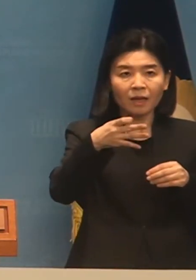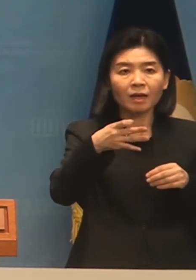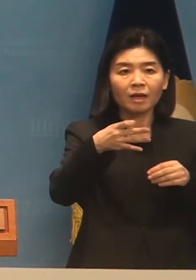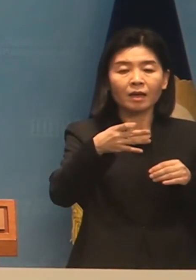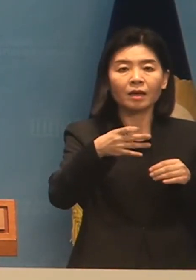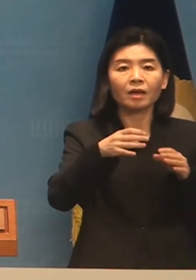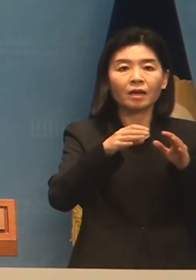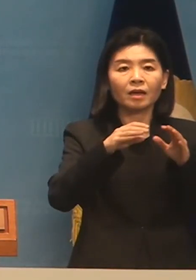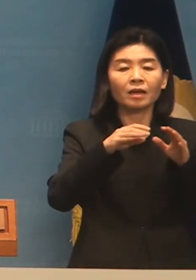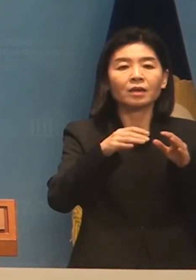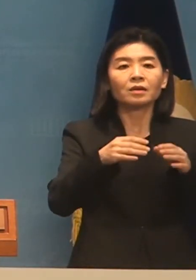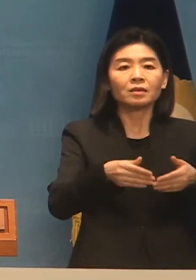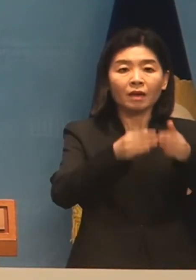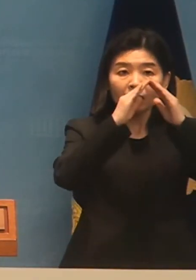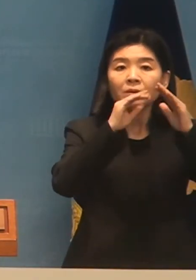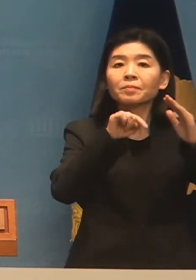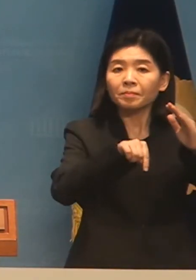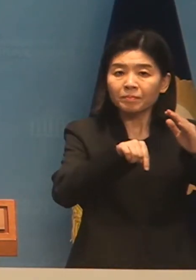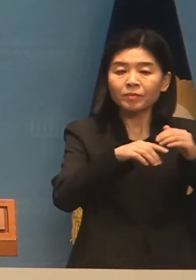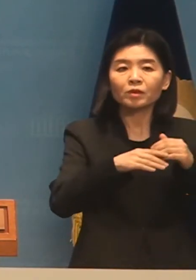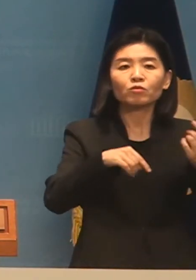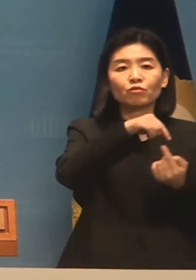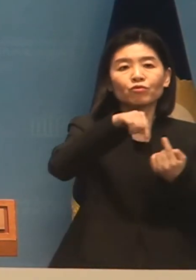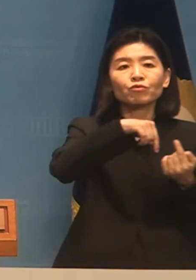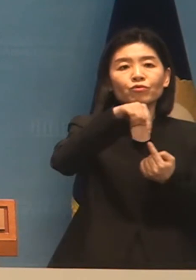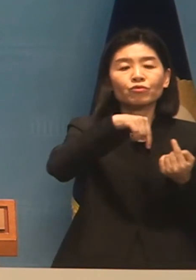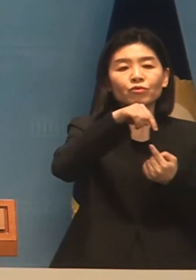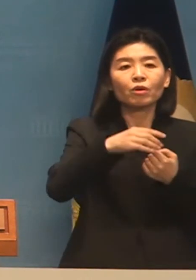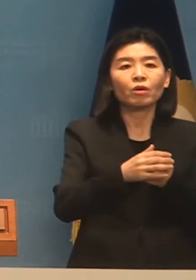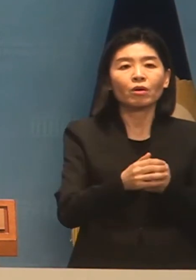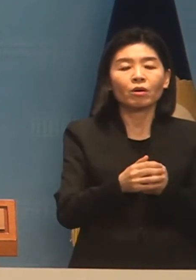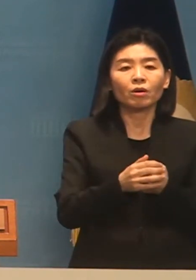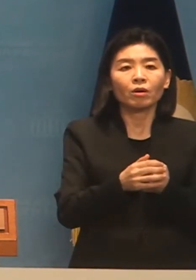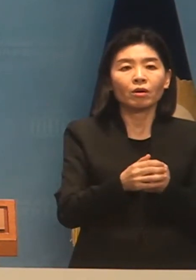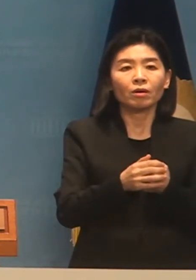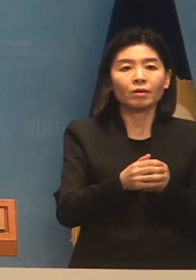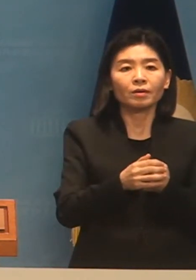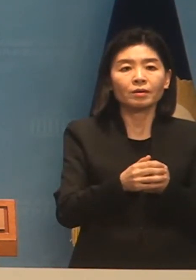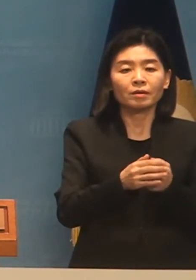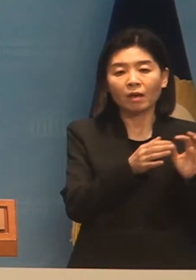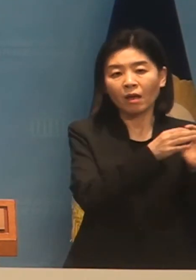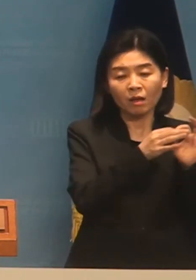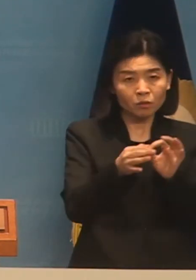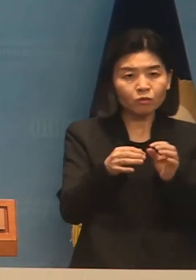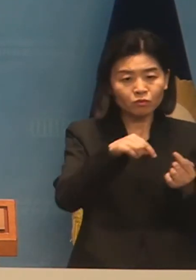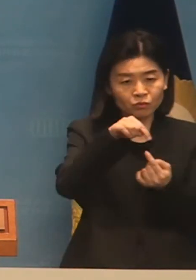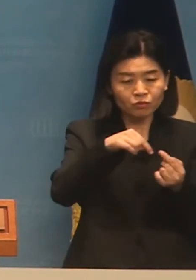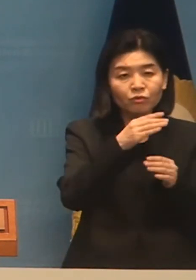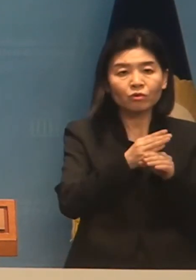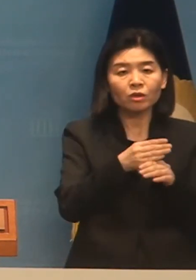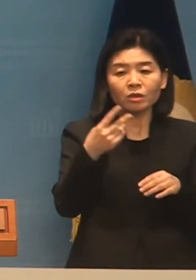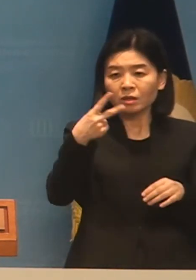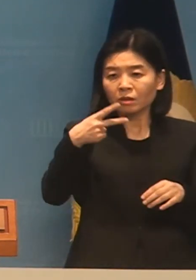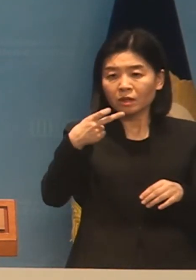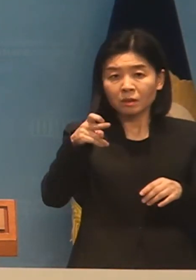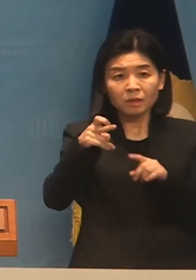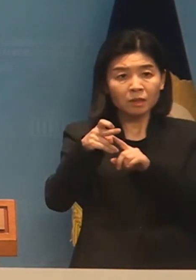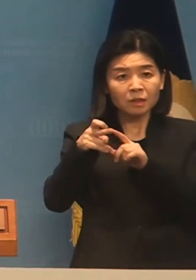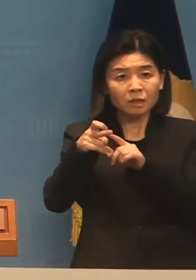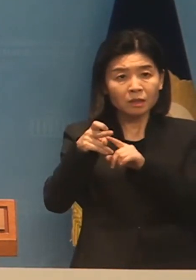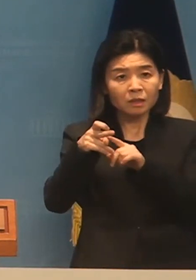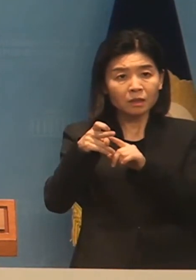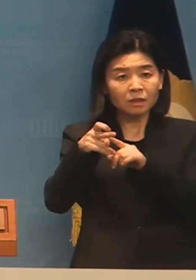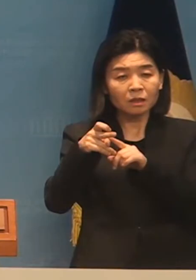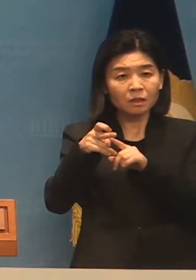2014년에 창립이 되어 운영이 되었습니다. 설립이 되어서 지속이 되었습니다. 그런데